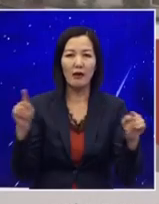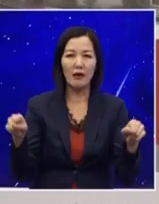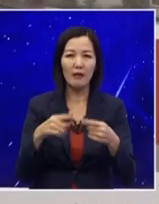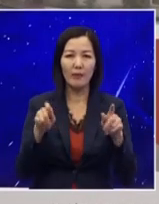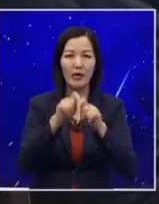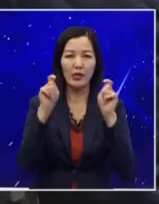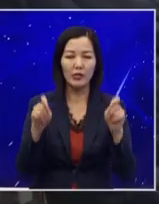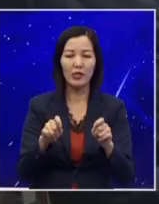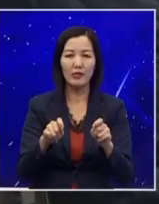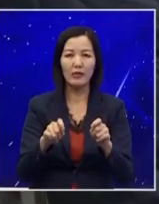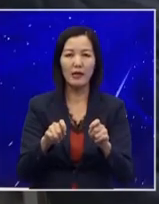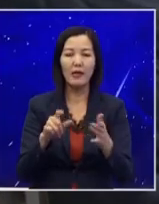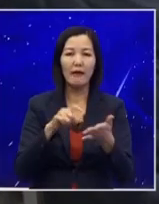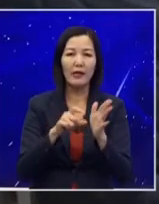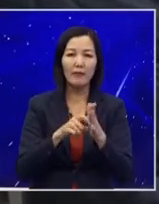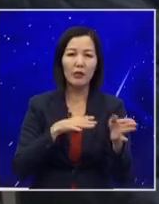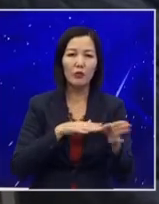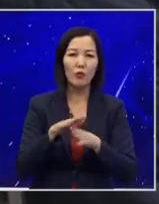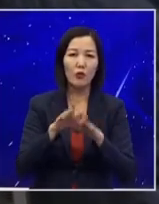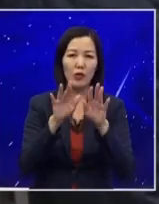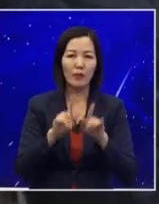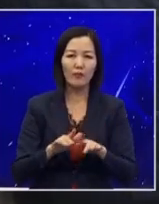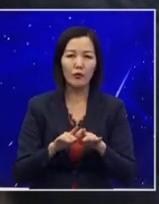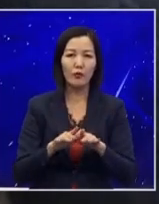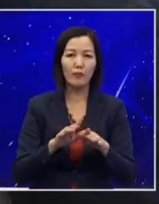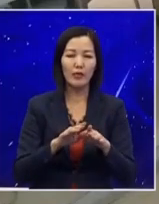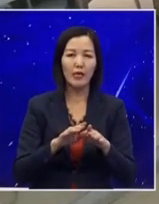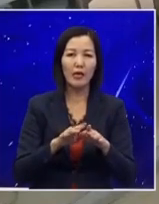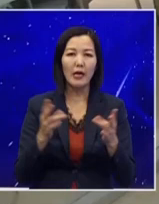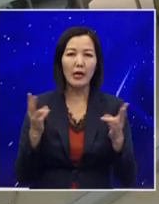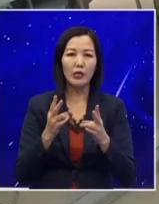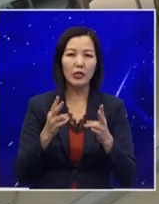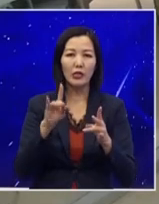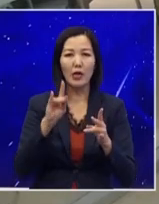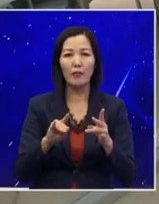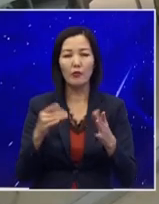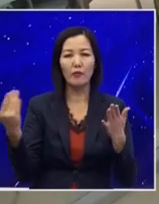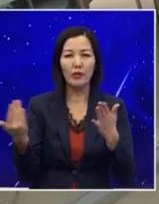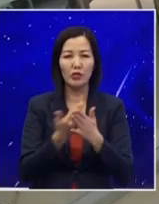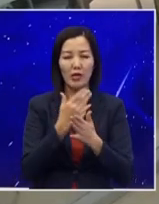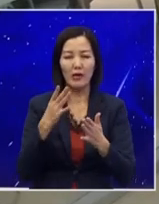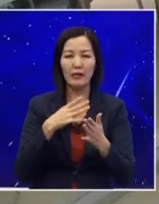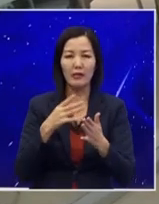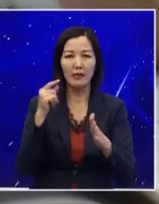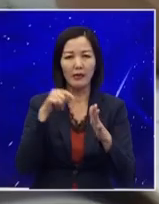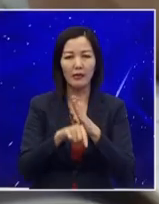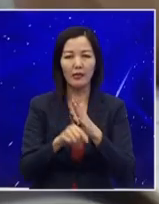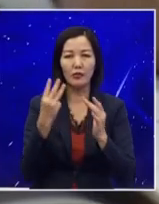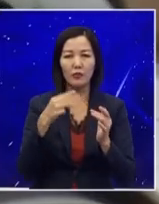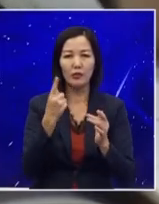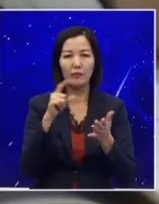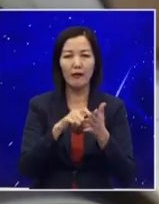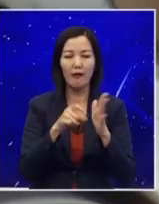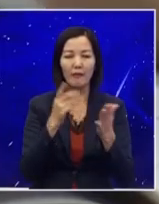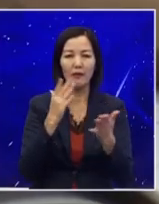енген. Мамандар отыратын кабинеттер толық компьютермен жабдықталып, қажетті жиһаздар жаңартылған. Ғимарат ішінде 31 кабинет